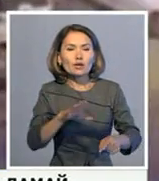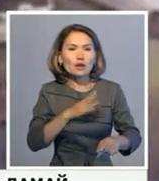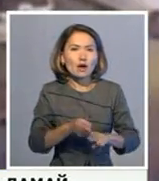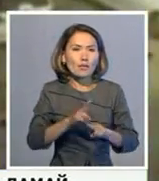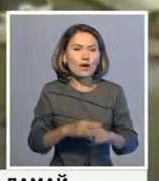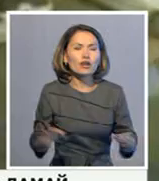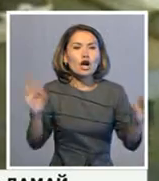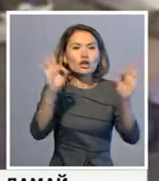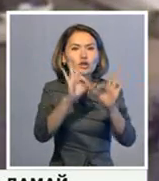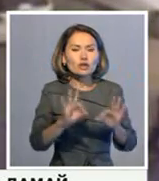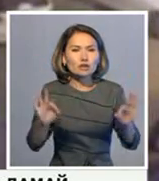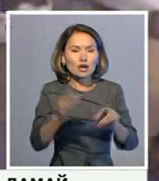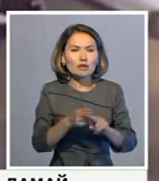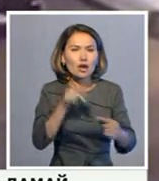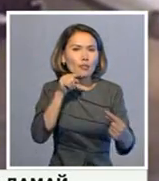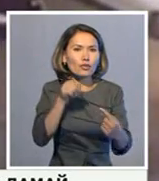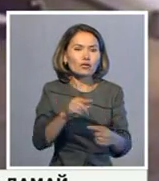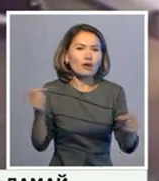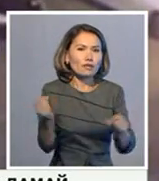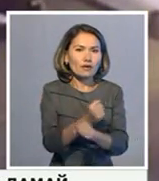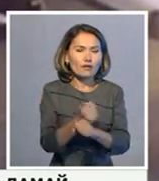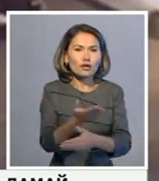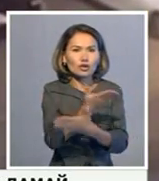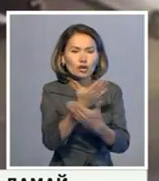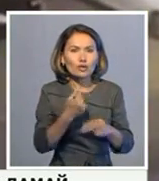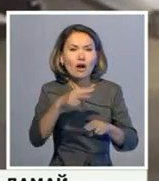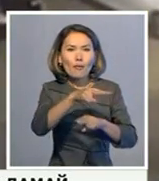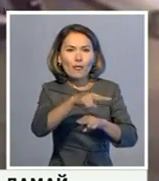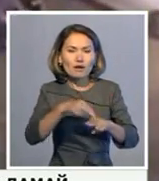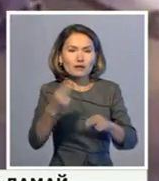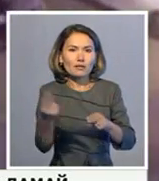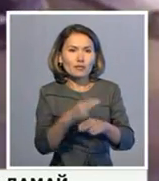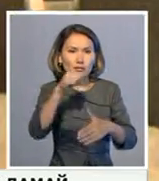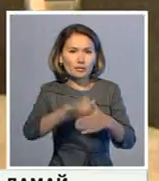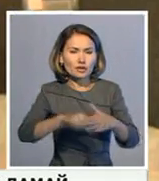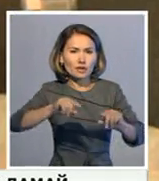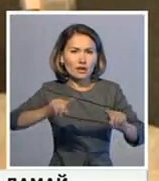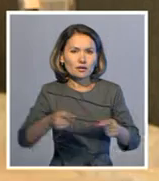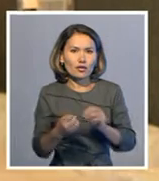сақшыларға ешқандай қарсылық көрсетпепті. Оны дәлелдейтін бейнебақылау камерасындағы айғақ материалдар бар екен.